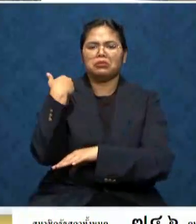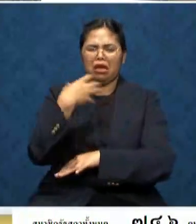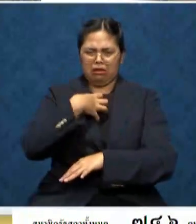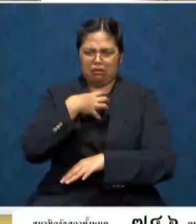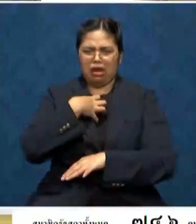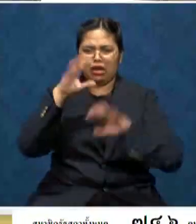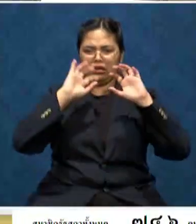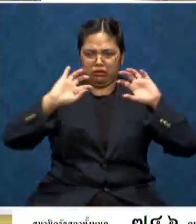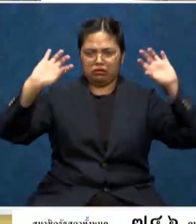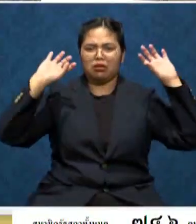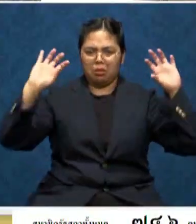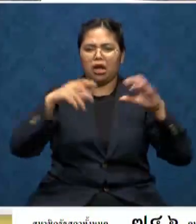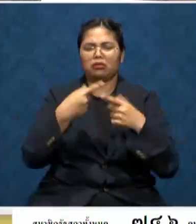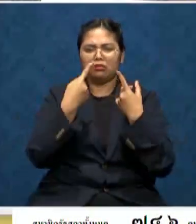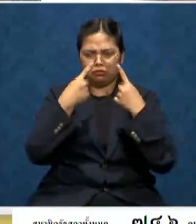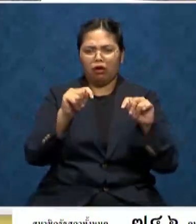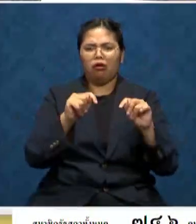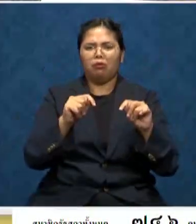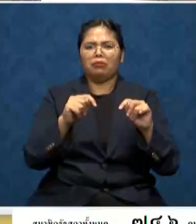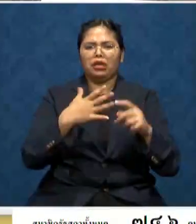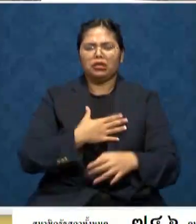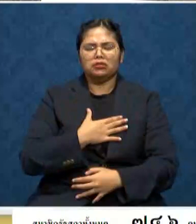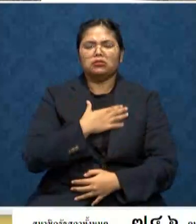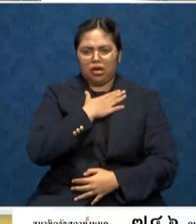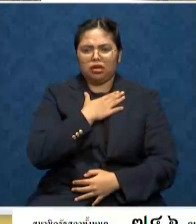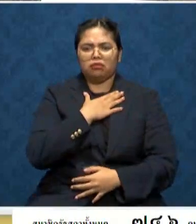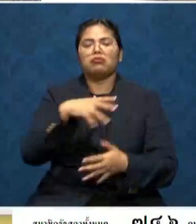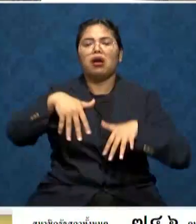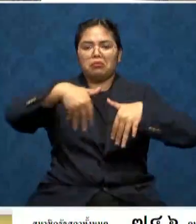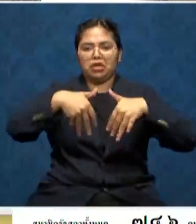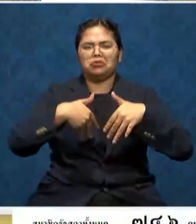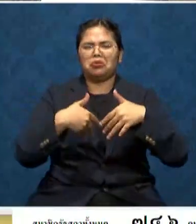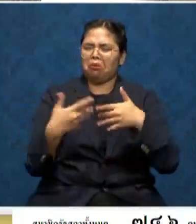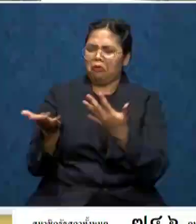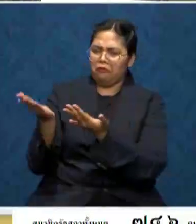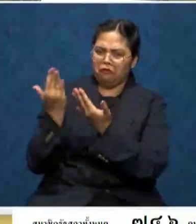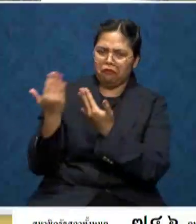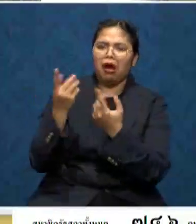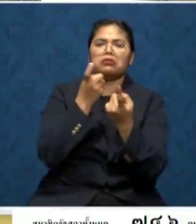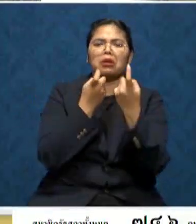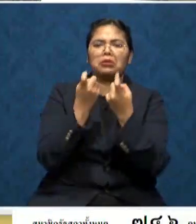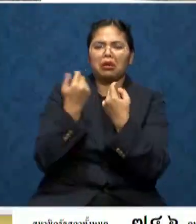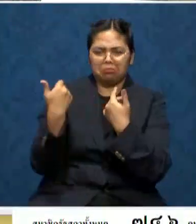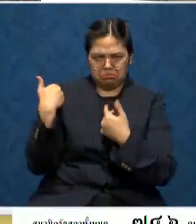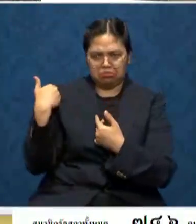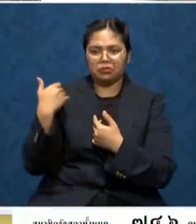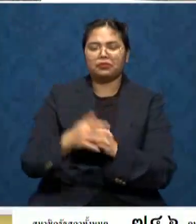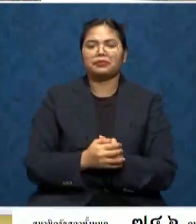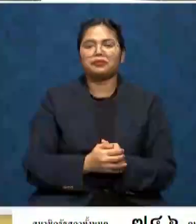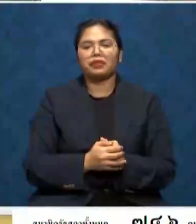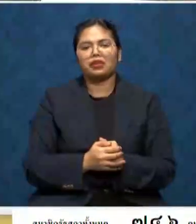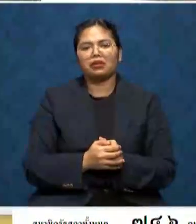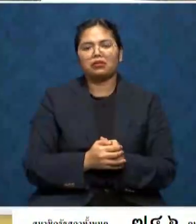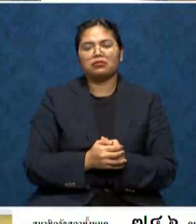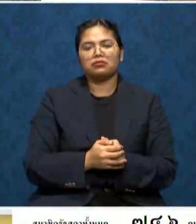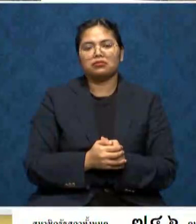ไครัเพวพชชนหายท่านฝากถามแล้วเกลงว่าถ้าใช้ไมเป็ทําเี่ยตัวกำนันที่ถูกจับ ถูก